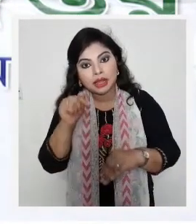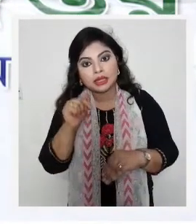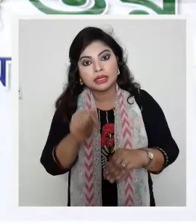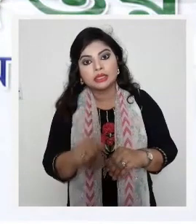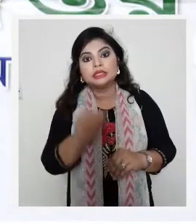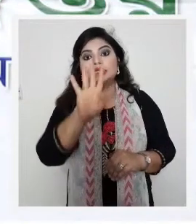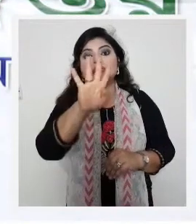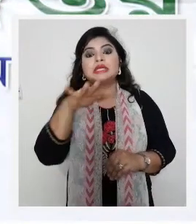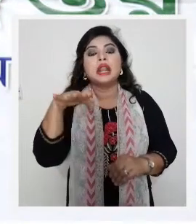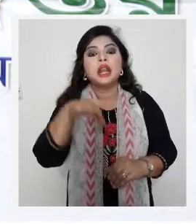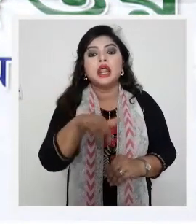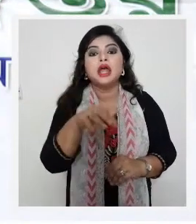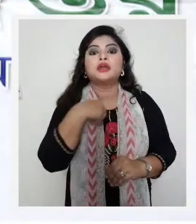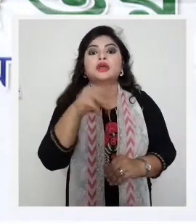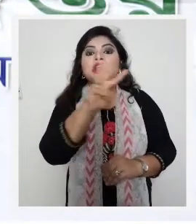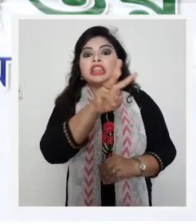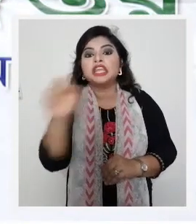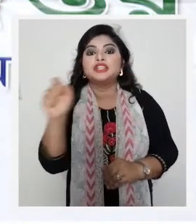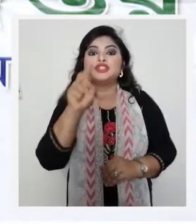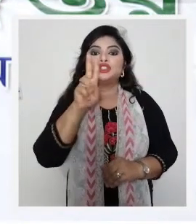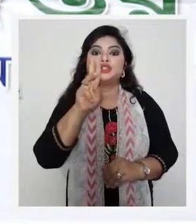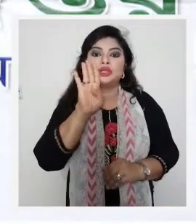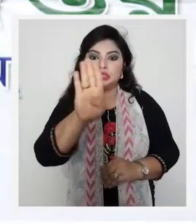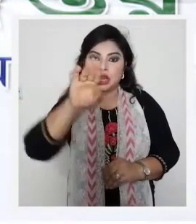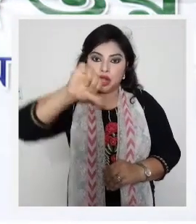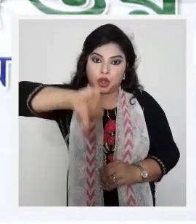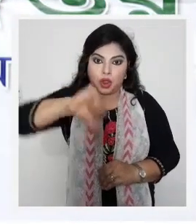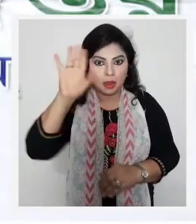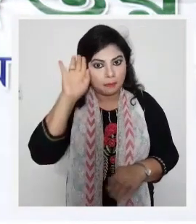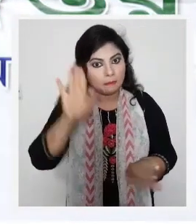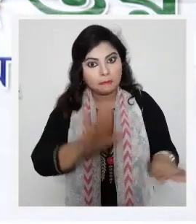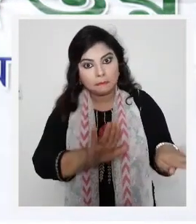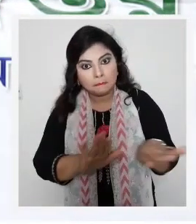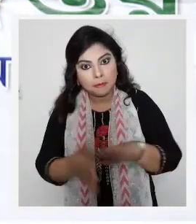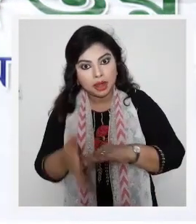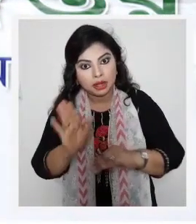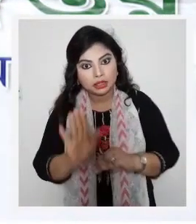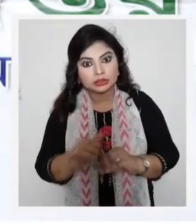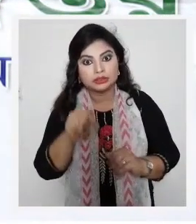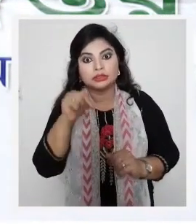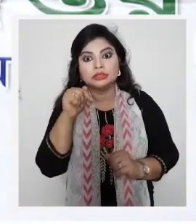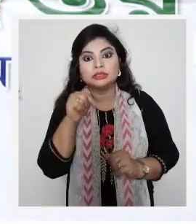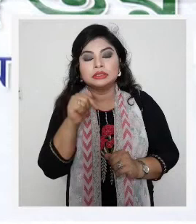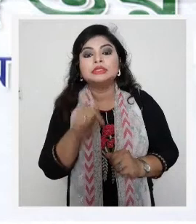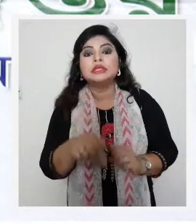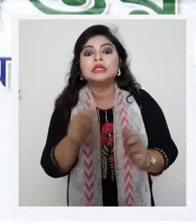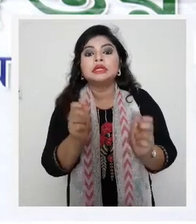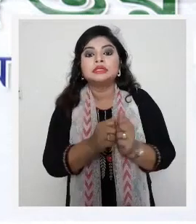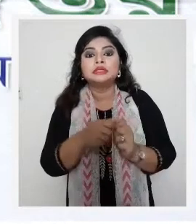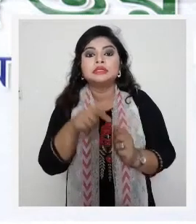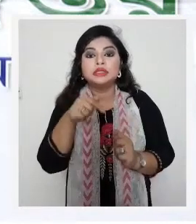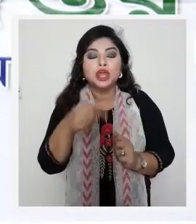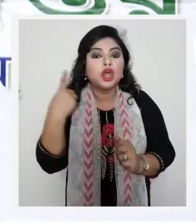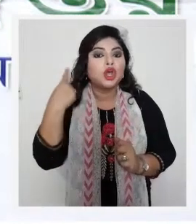75,53,182 জন। মৃত্যুবরণ করেছেন বিশ্বে 5,055 জন এবং এ পর্যন্ত মৃত্যুবরণ করেছেন